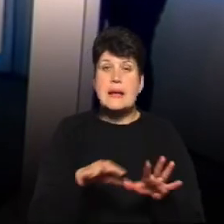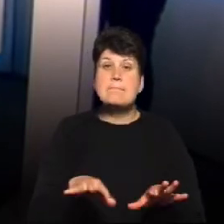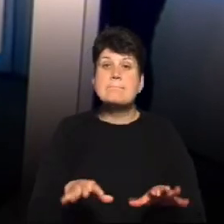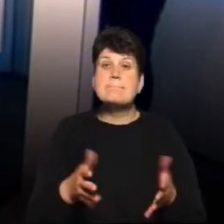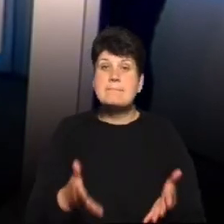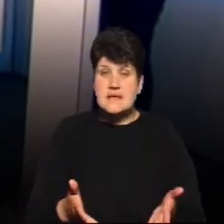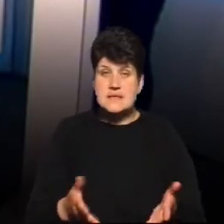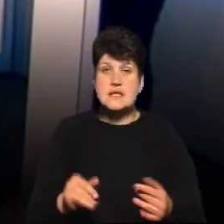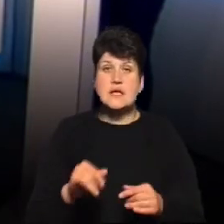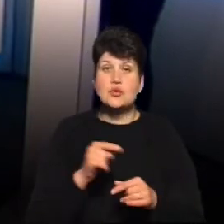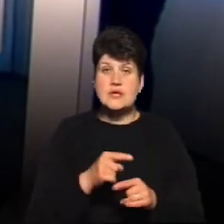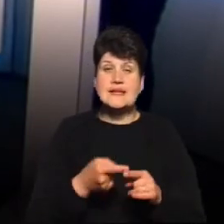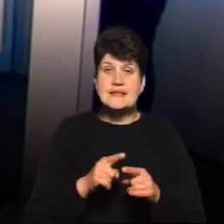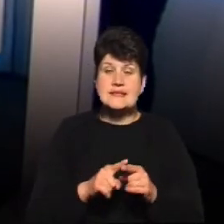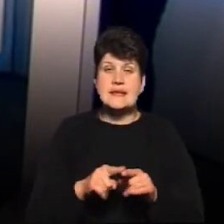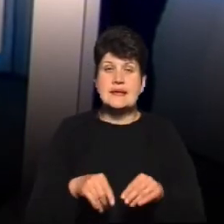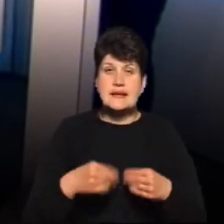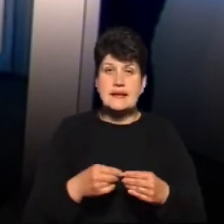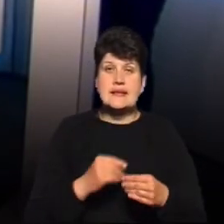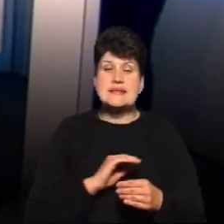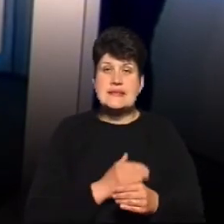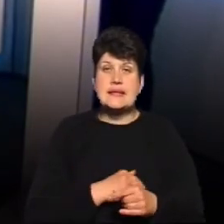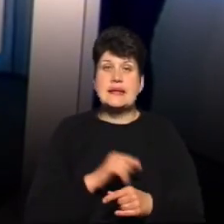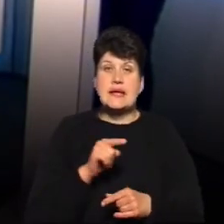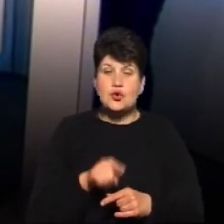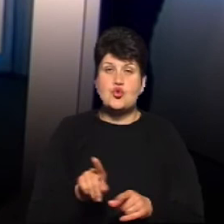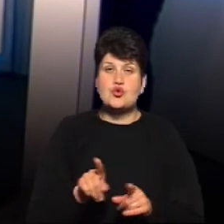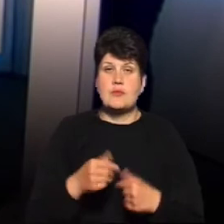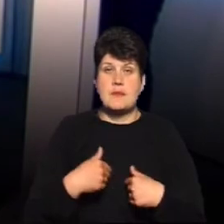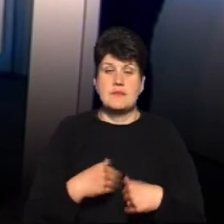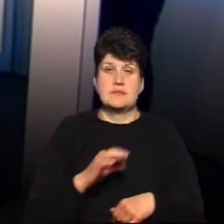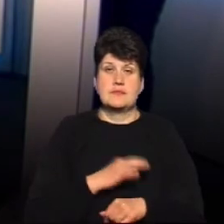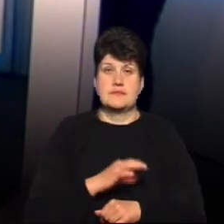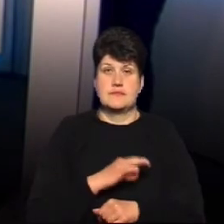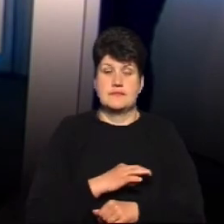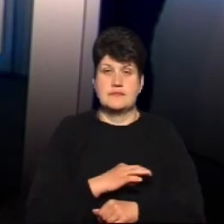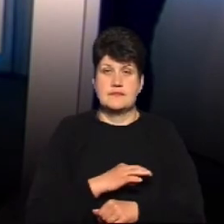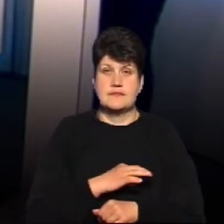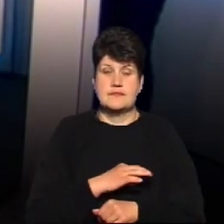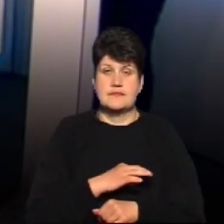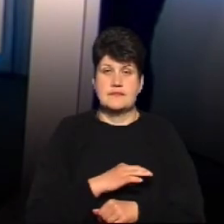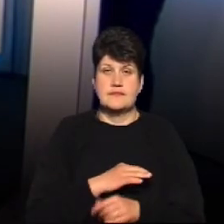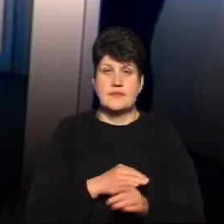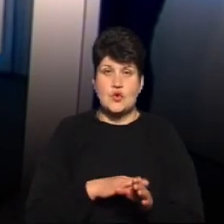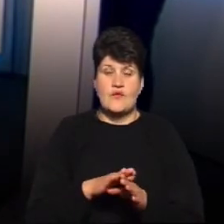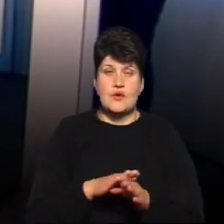дає рушій сили для того, щоб ми застосовували до виконання, щоб прибрати, ліквідувати